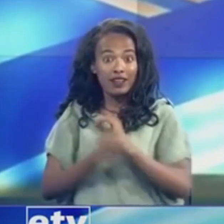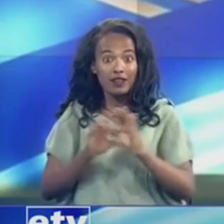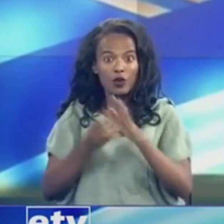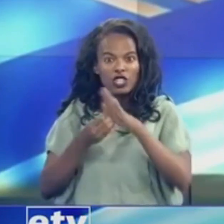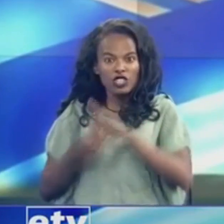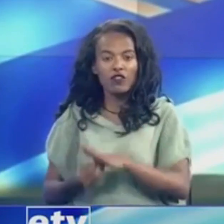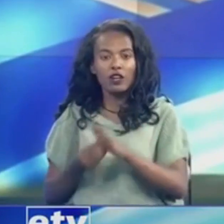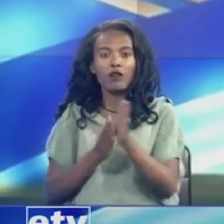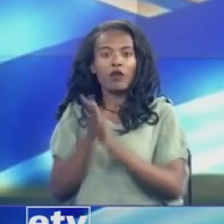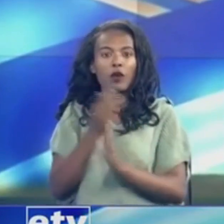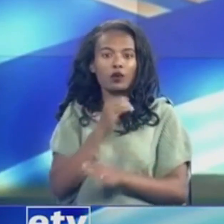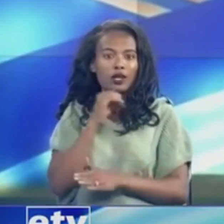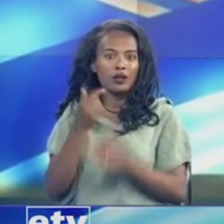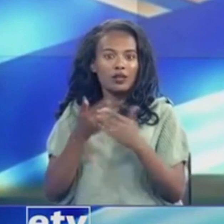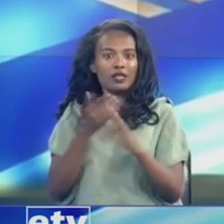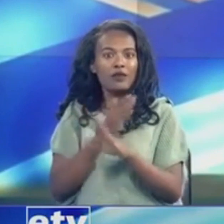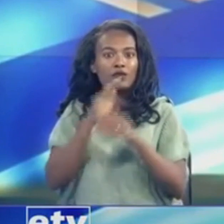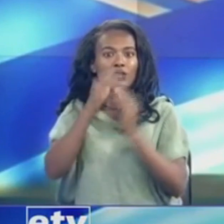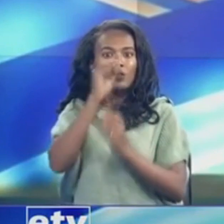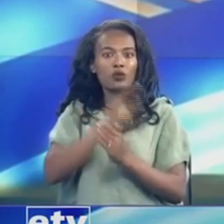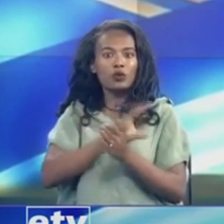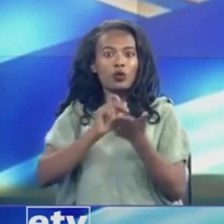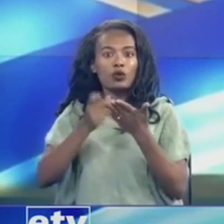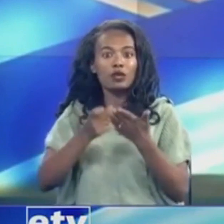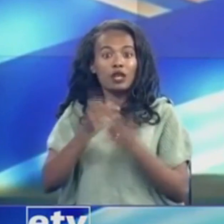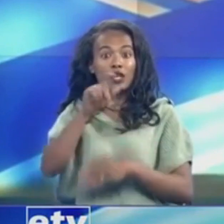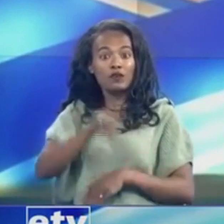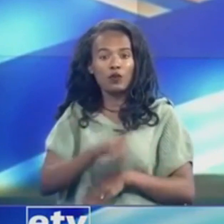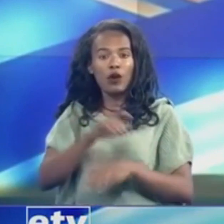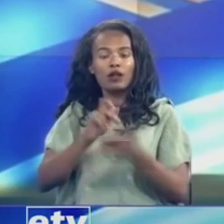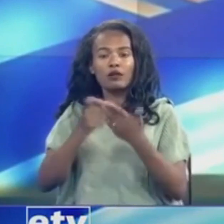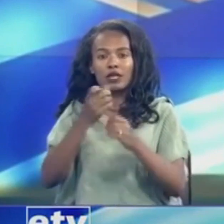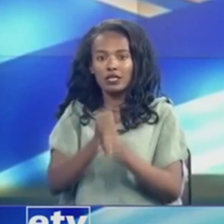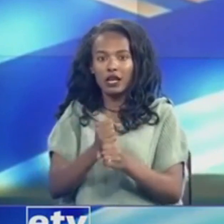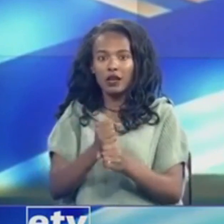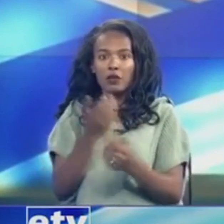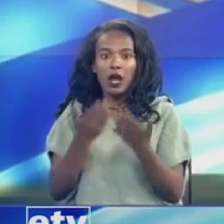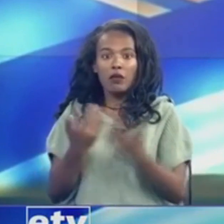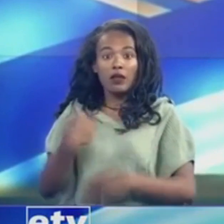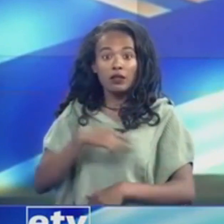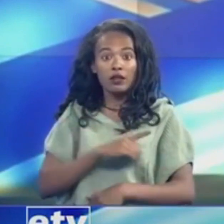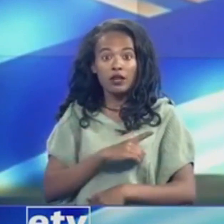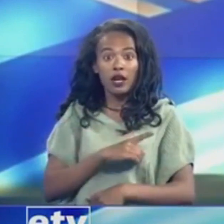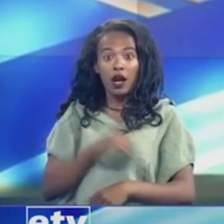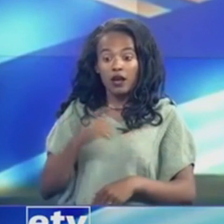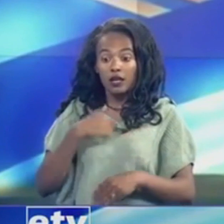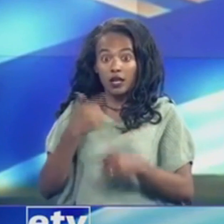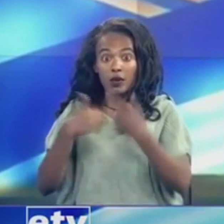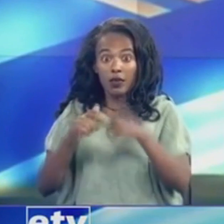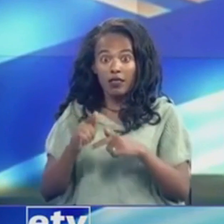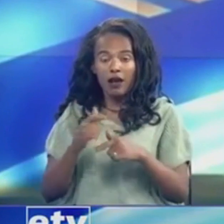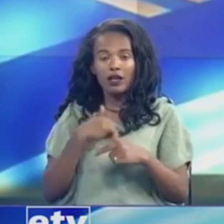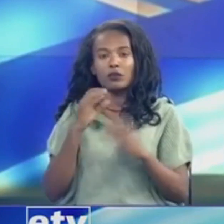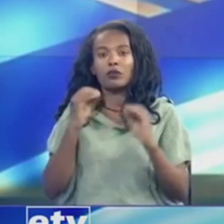የተጨፈለቀ ፍላጎት አይደለም። ከዚህ በፊት ሁሉም ሰው ደብተር ያስፈልጋል ደብተር ይሰጣል። ምናልባት ነገ የአምብሬል ደብተር ቢመጣ እኔ ምንም